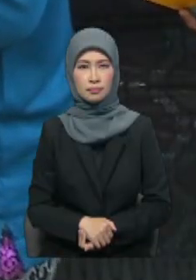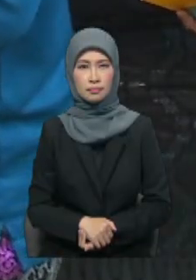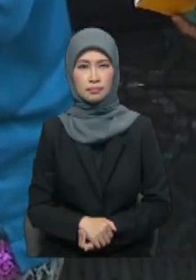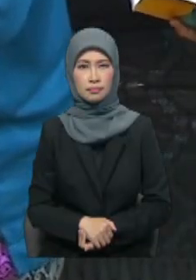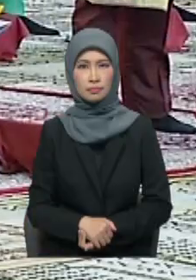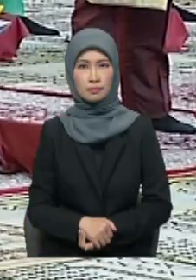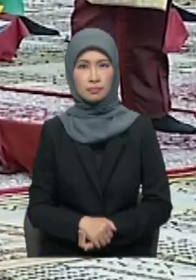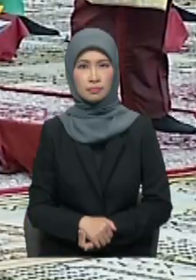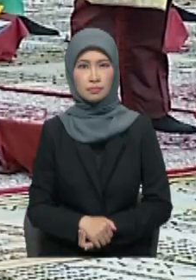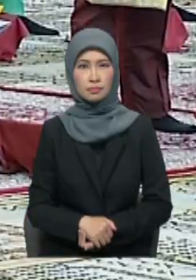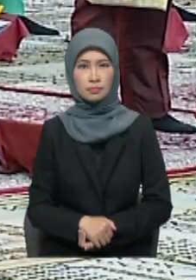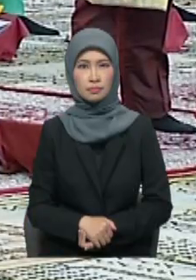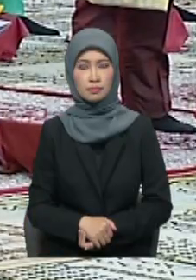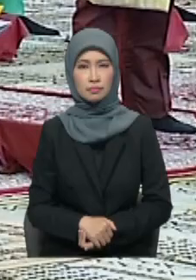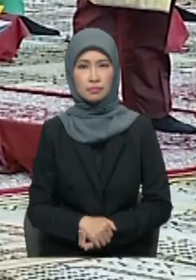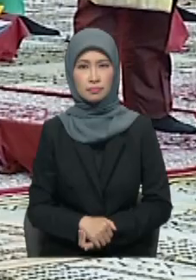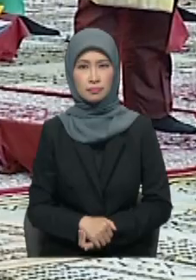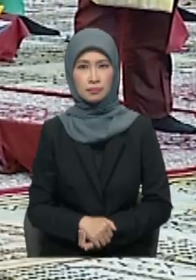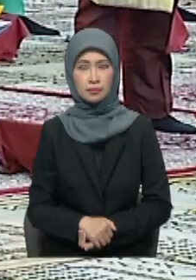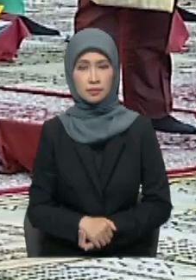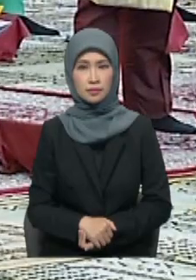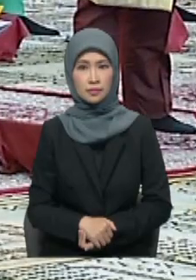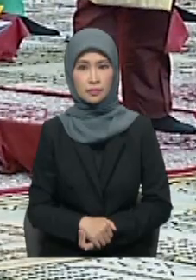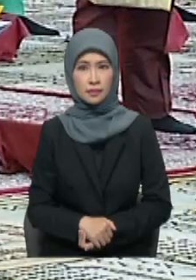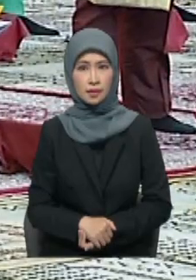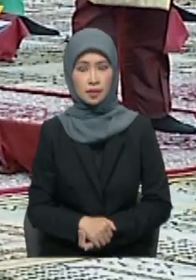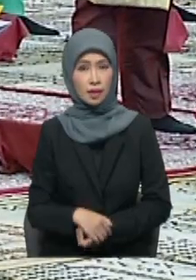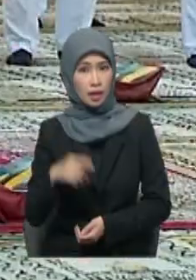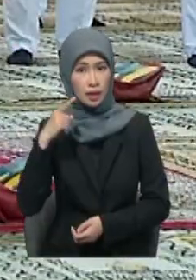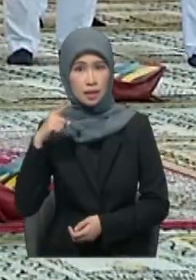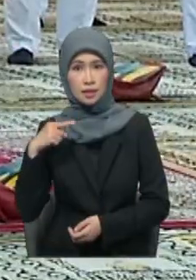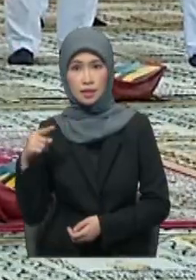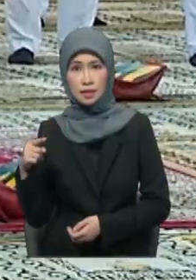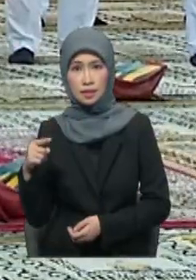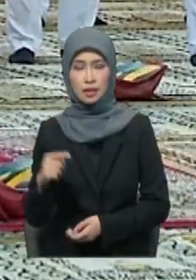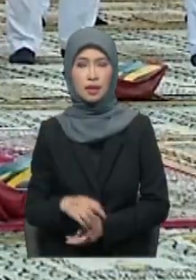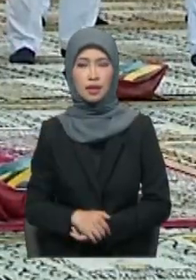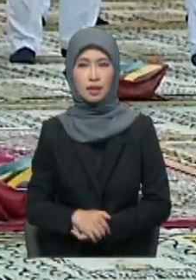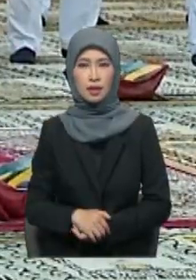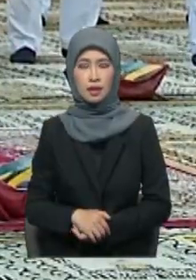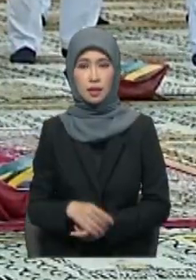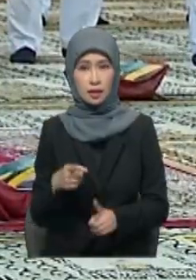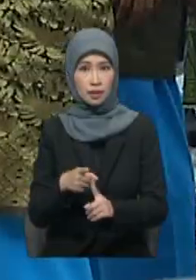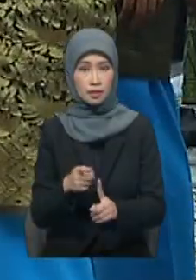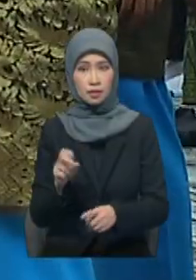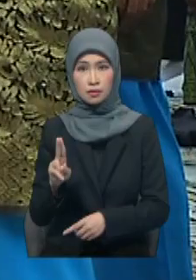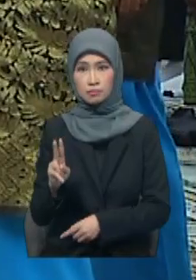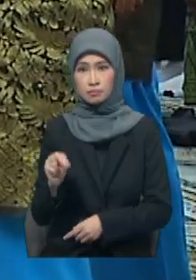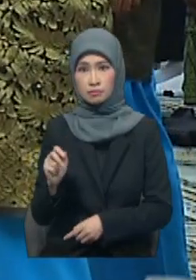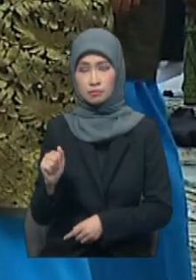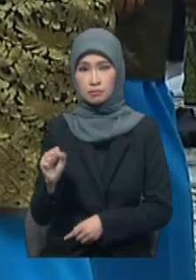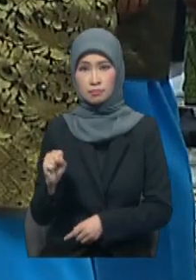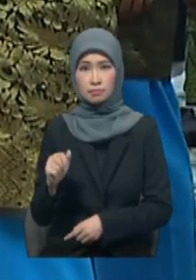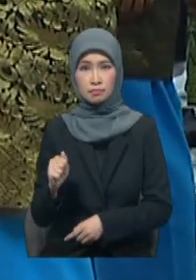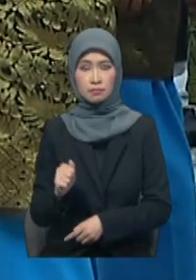am hab zikir Marhaban oleh mahasiswamahasiswa Unisa menyerikan lagi